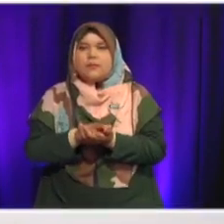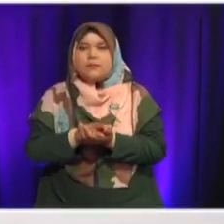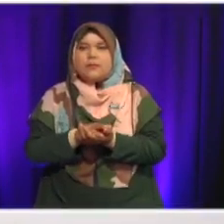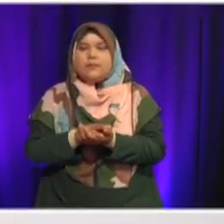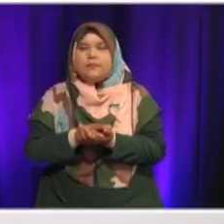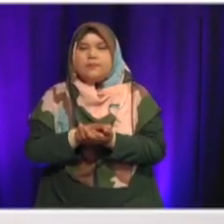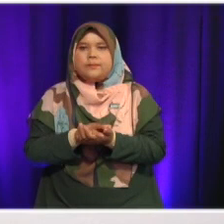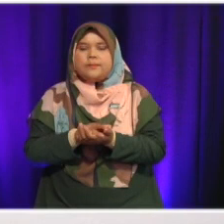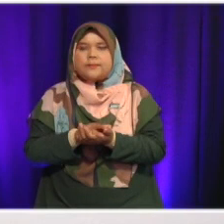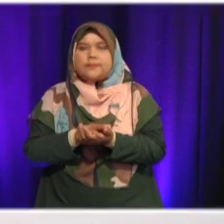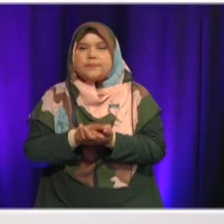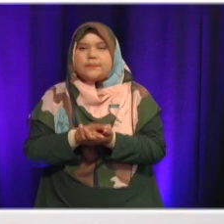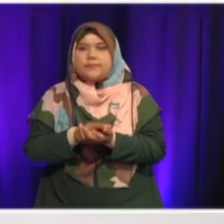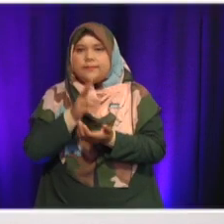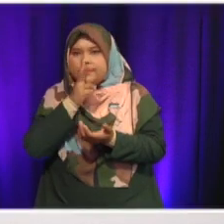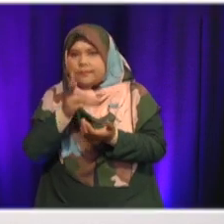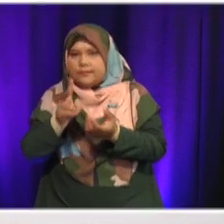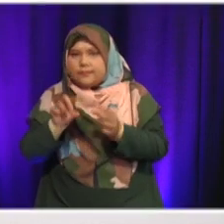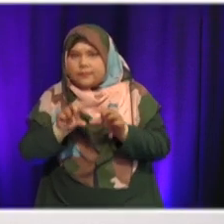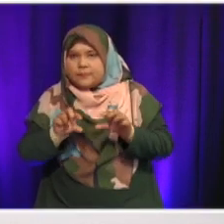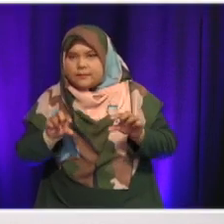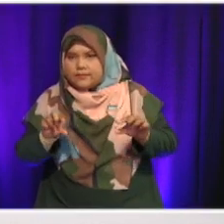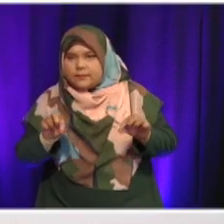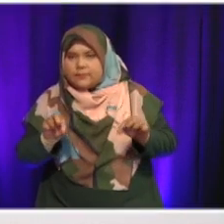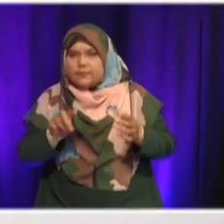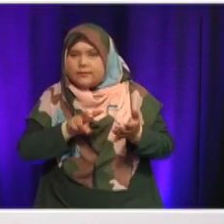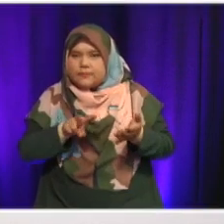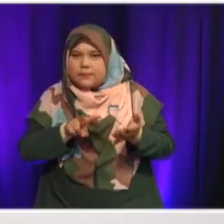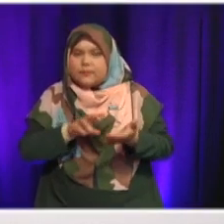kita lihat bacaan Ivan tidak baca aja